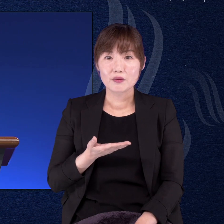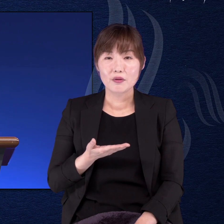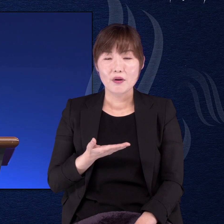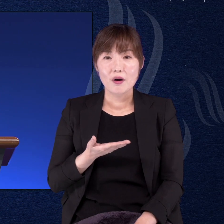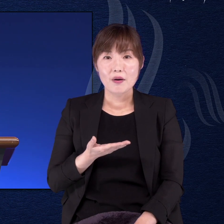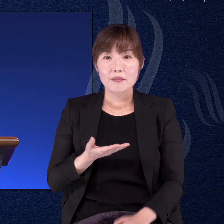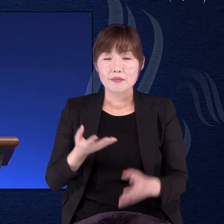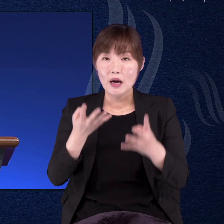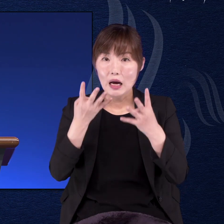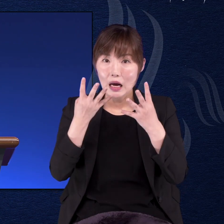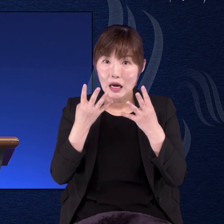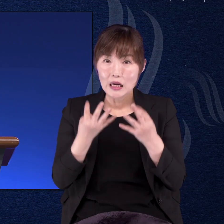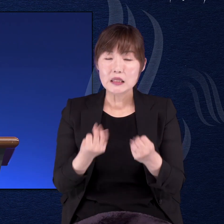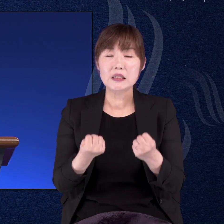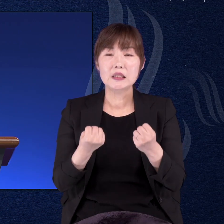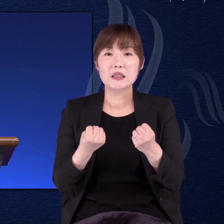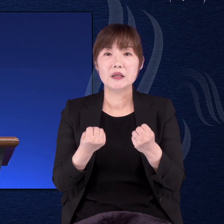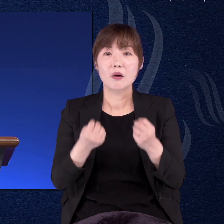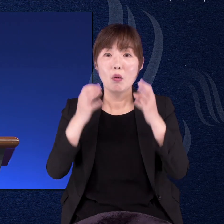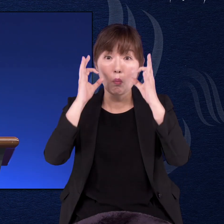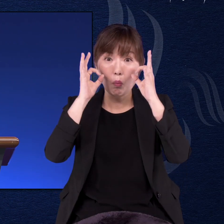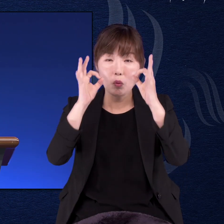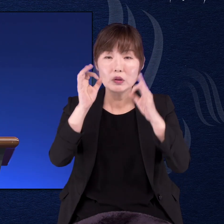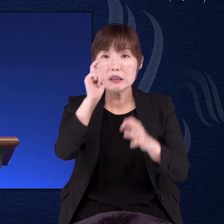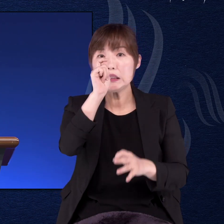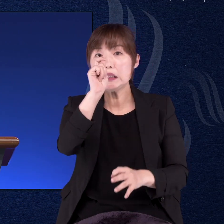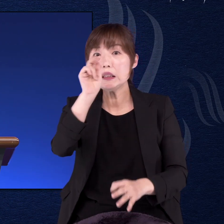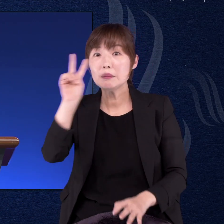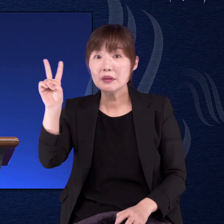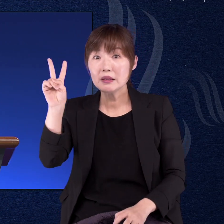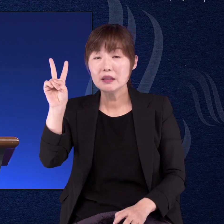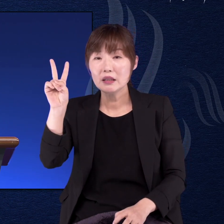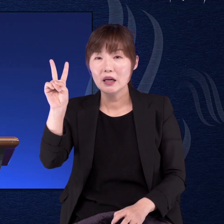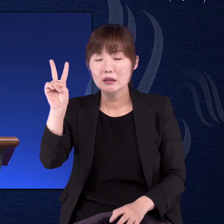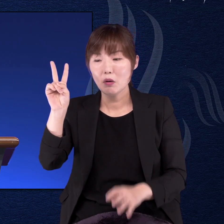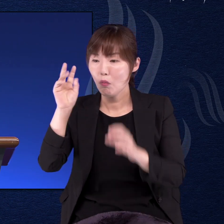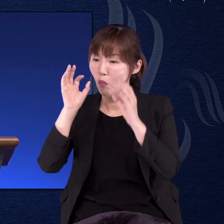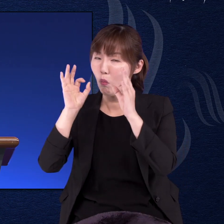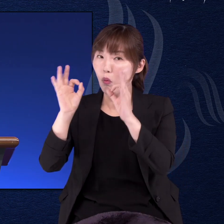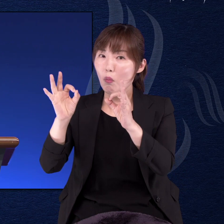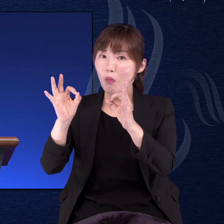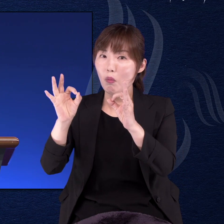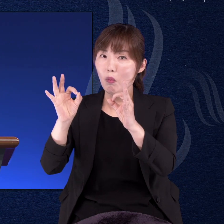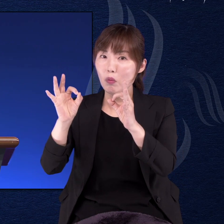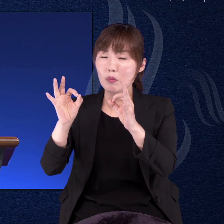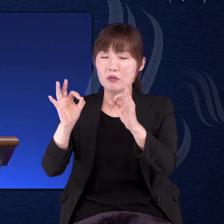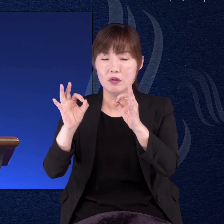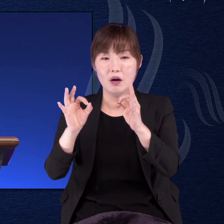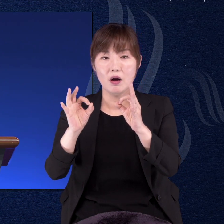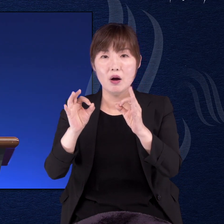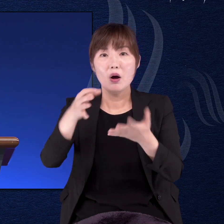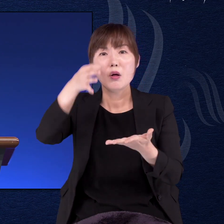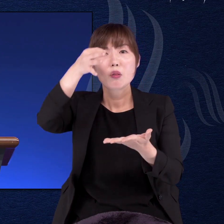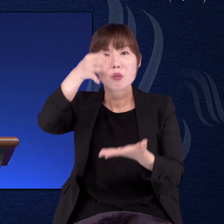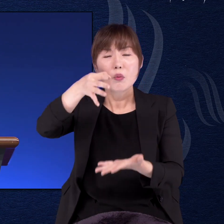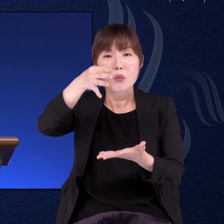경제적인 유산을 많이 물려받은 사람들이 얼마나 불행해지는지도 많이 볼 수 있었습니다.